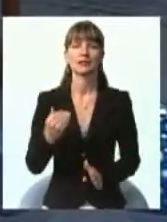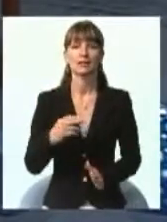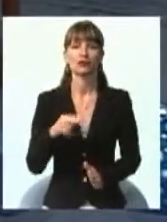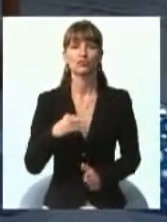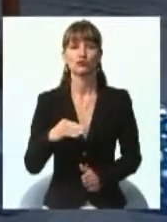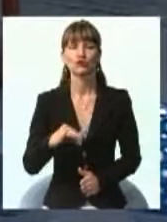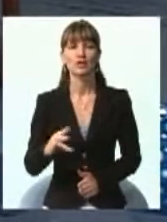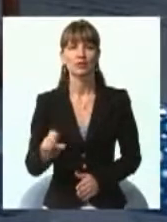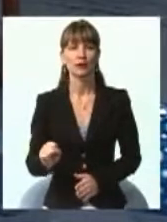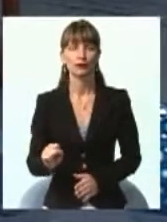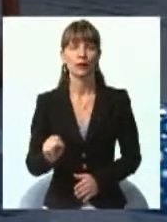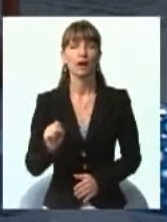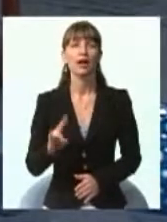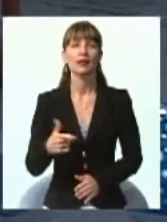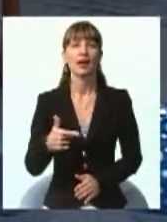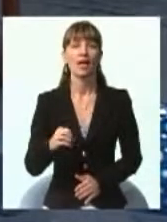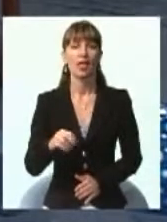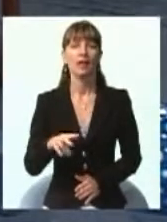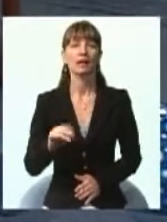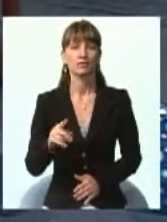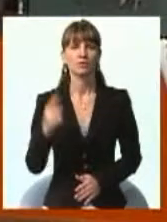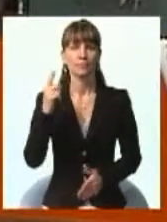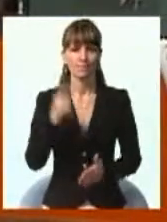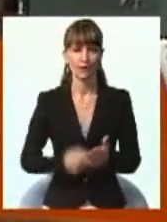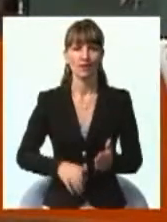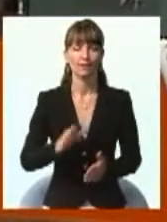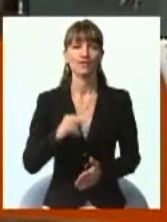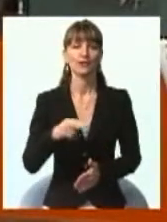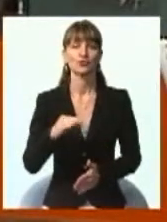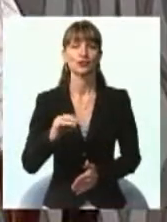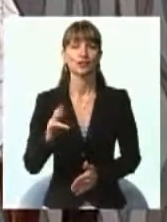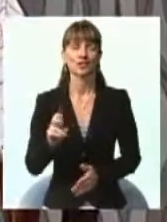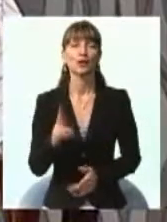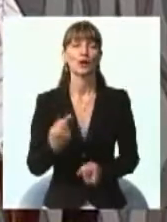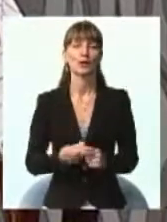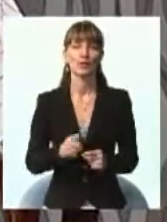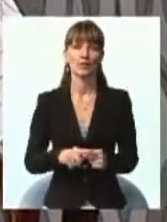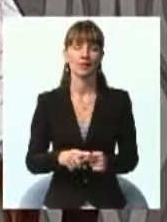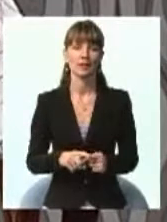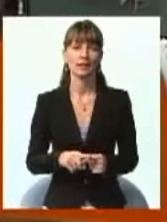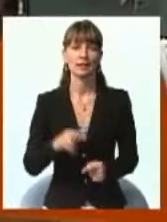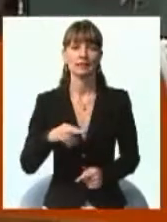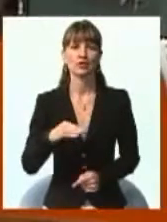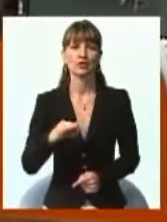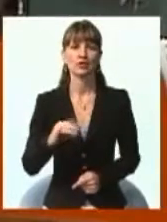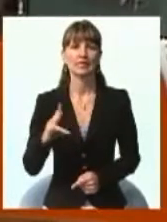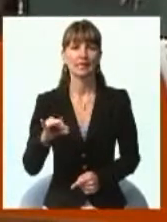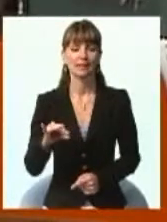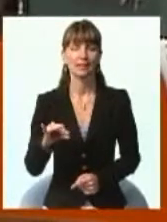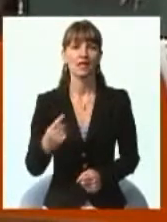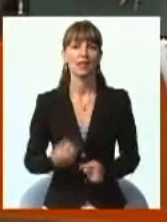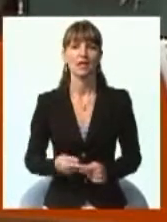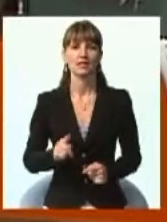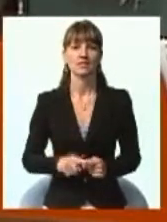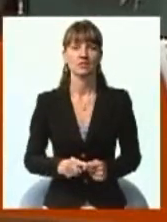джина. Ангелінко, чи ти віриш у джинів? Так. Хто це такі джини? Джини –